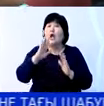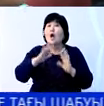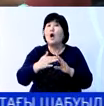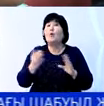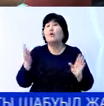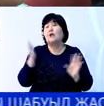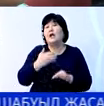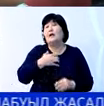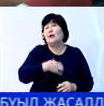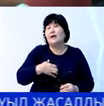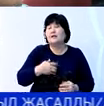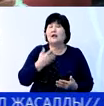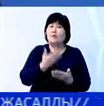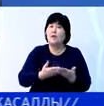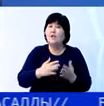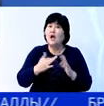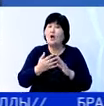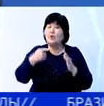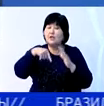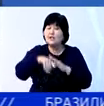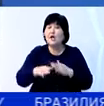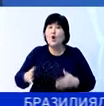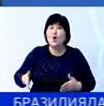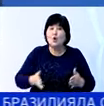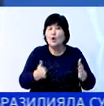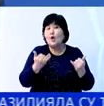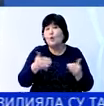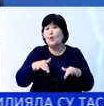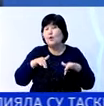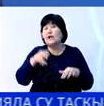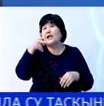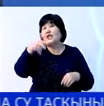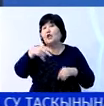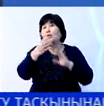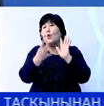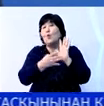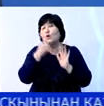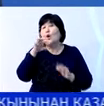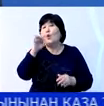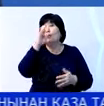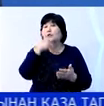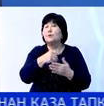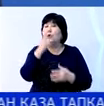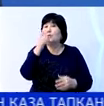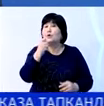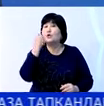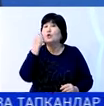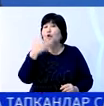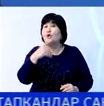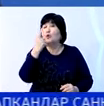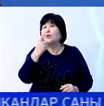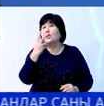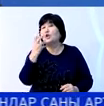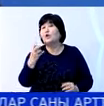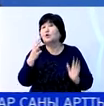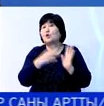тағы да бір өзекті мәселелерінің бірі ауыл ішілік жолдары. Осы бағытта 2019 жылы облыстық бюджеттен 151 миллион 209